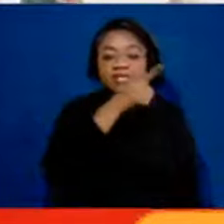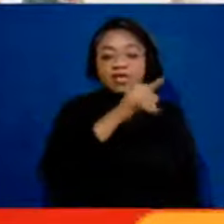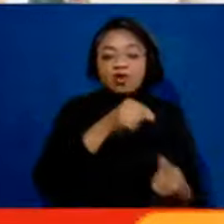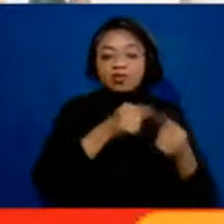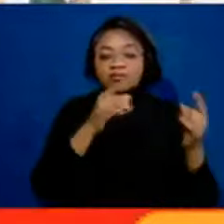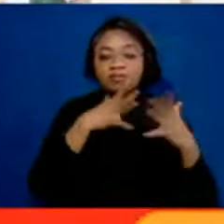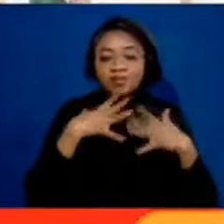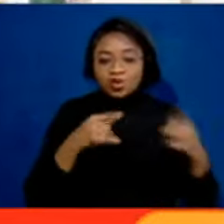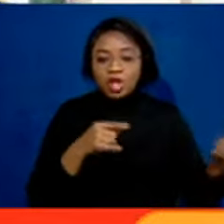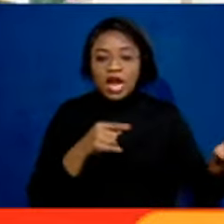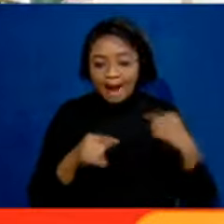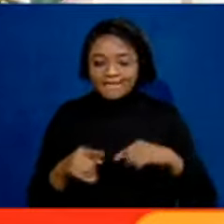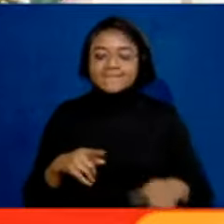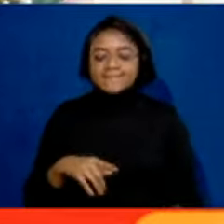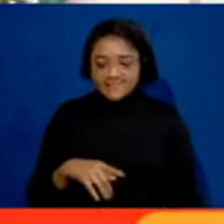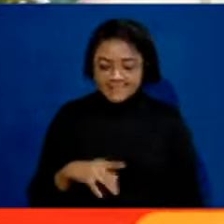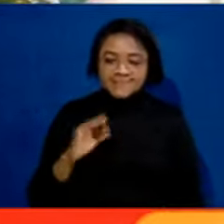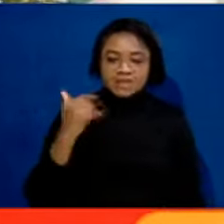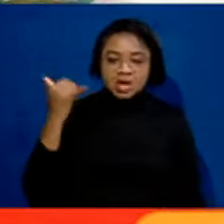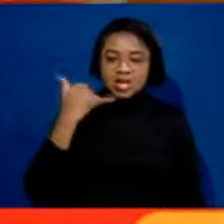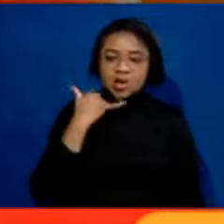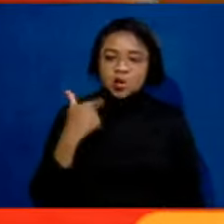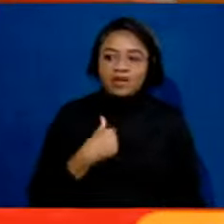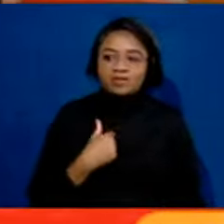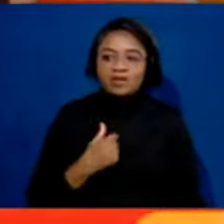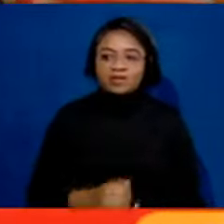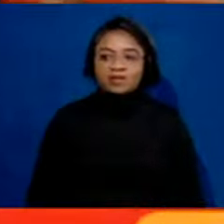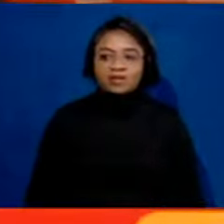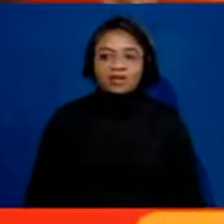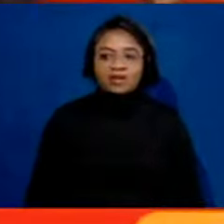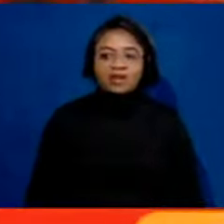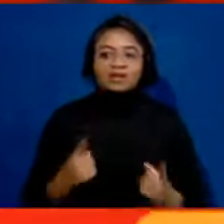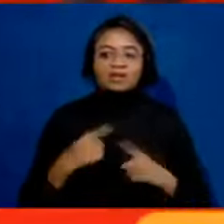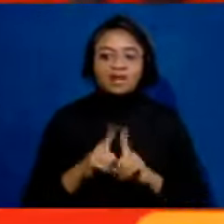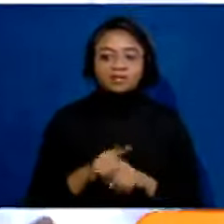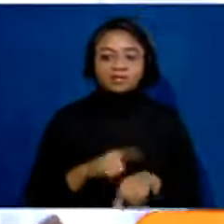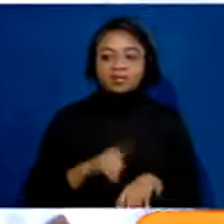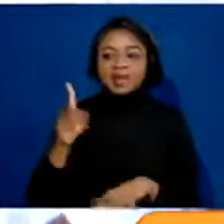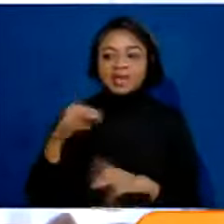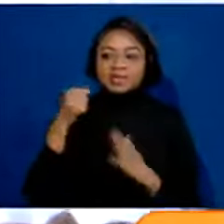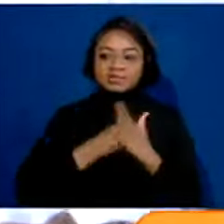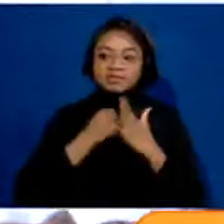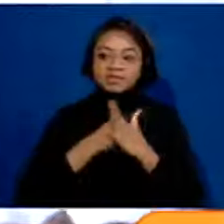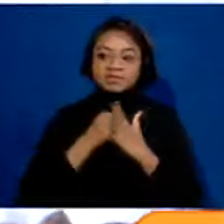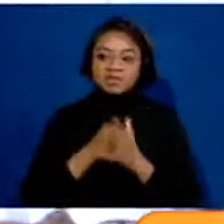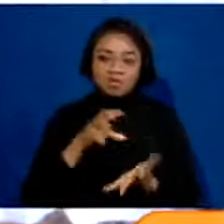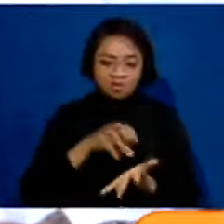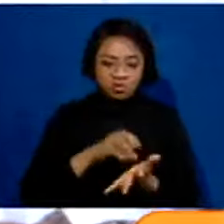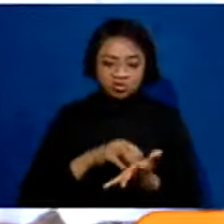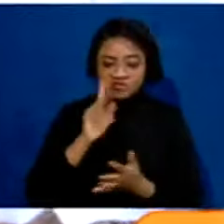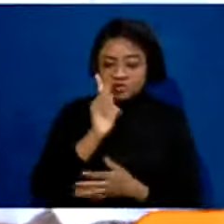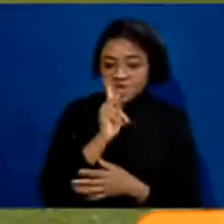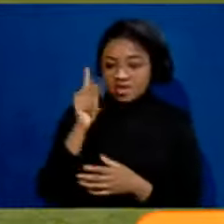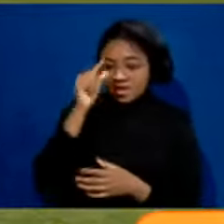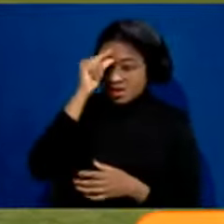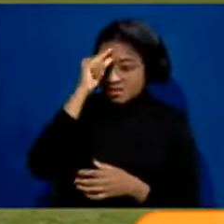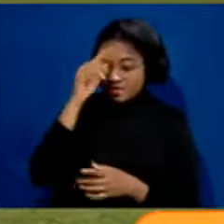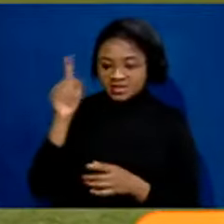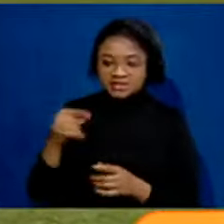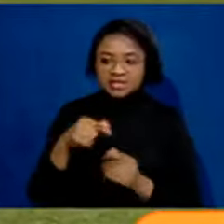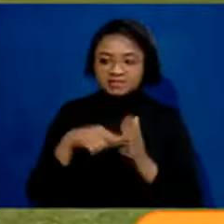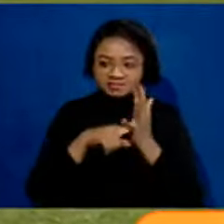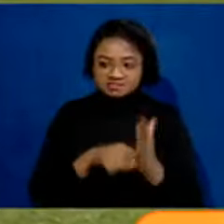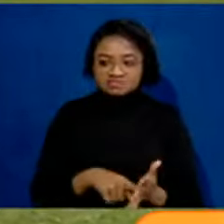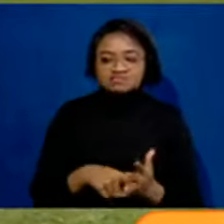naambiwa. Hayakuishia hapo. Katika azma yake ya kutetea urais na serikali ya Kenya Kwanza, aliendeleza siasa za umiliki wa